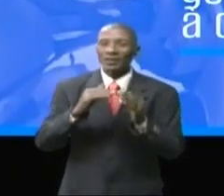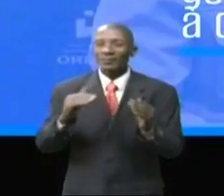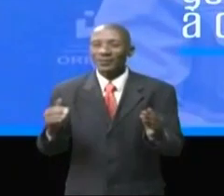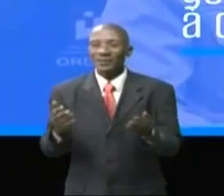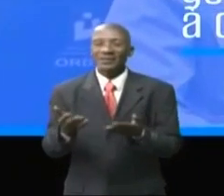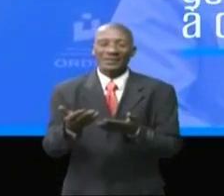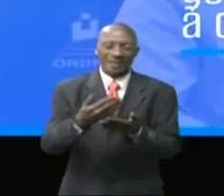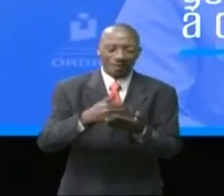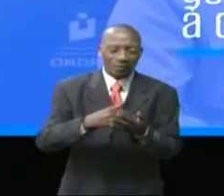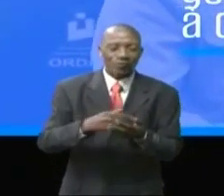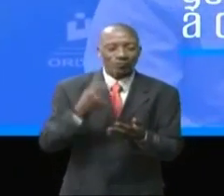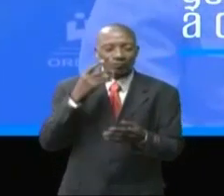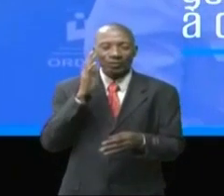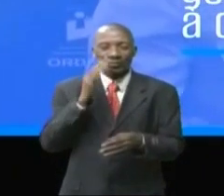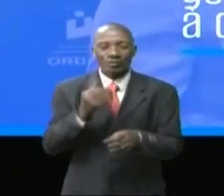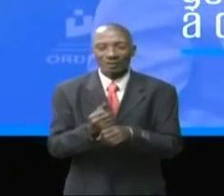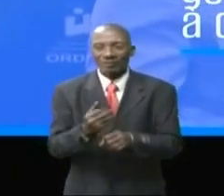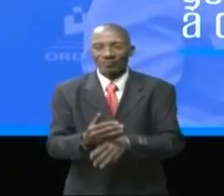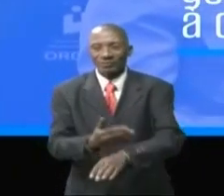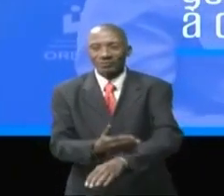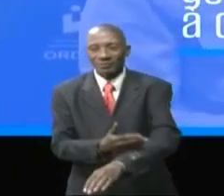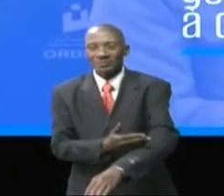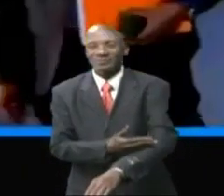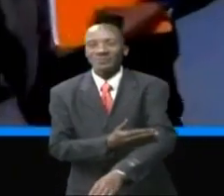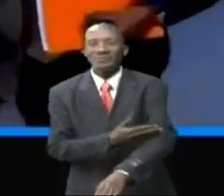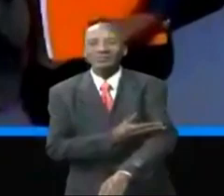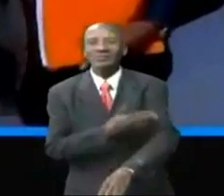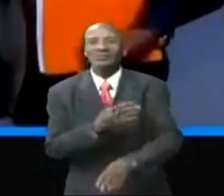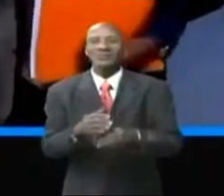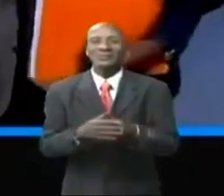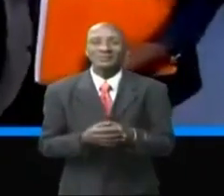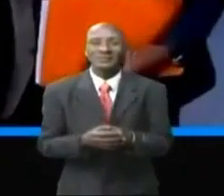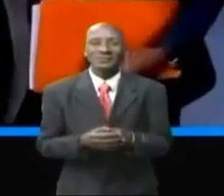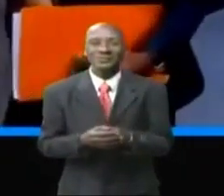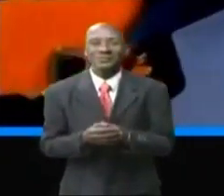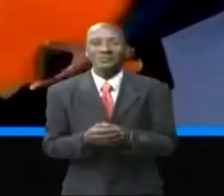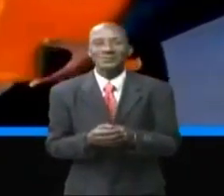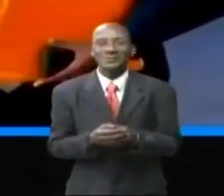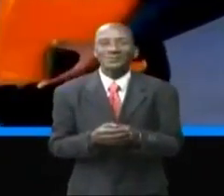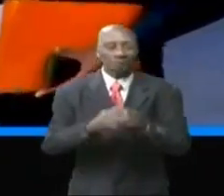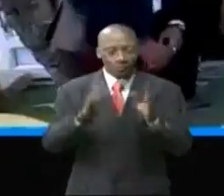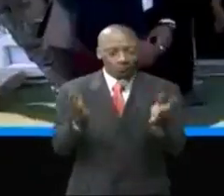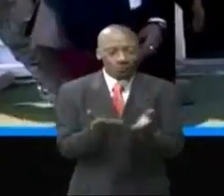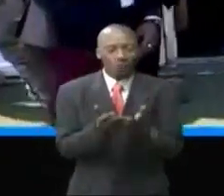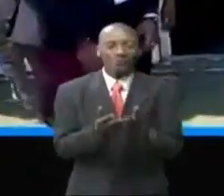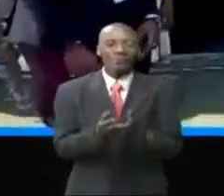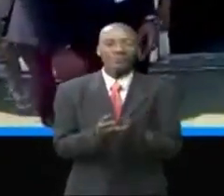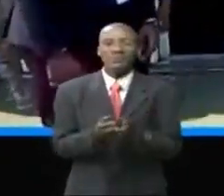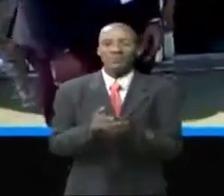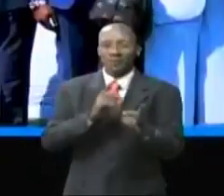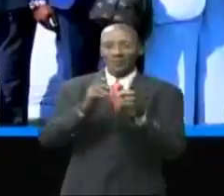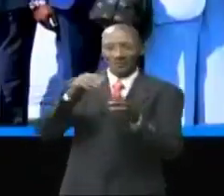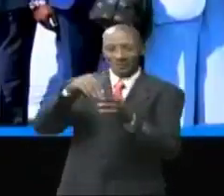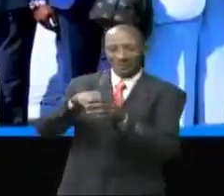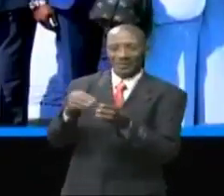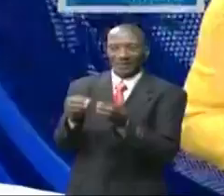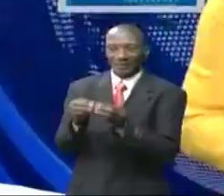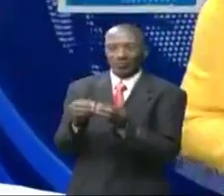du gendarme financier, ferme à côté du gestionnaire, sans oublier la stabilité de la trésorerie positive de l'État congolais.